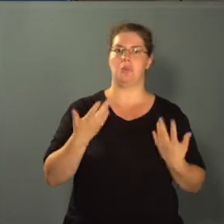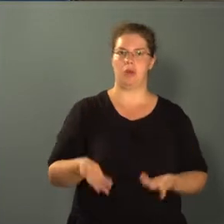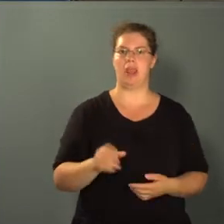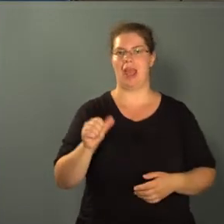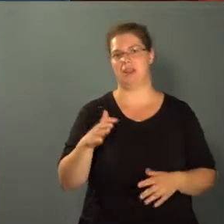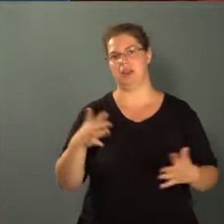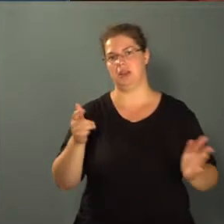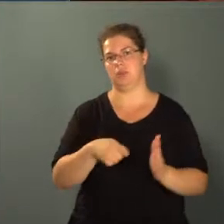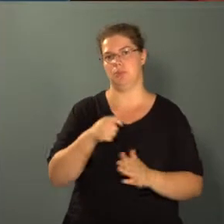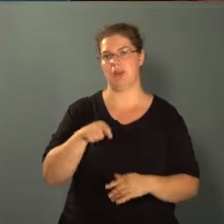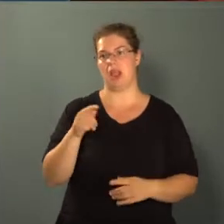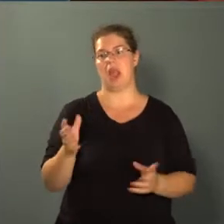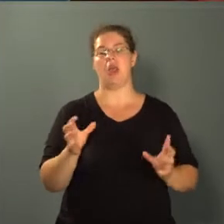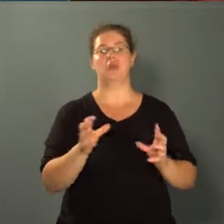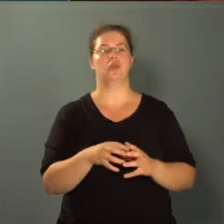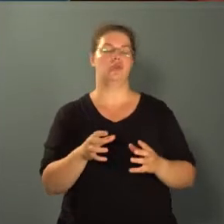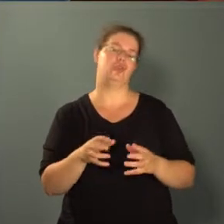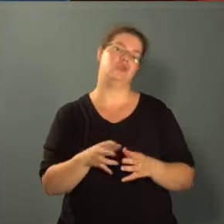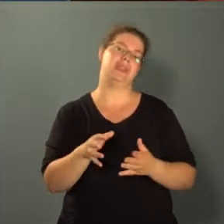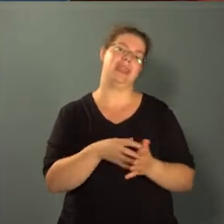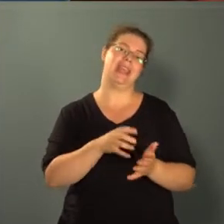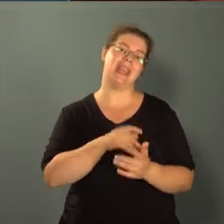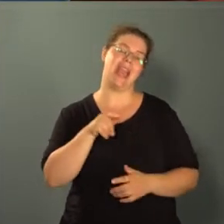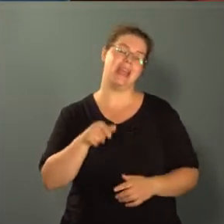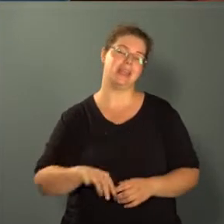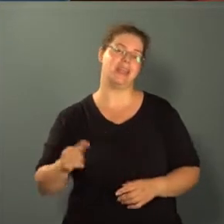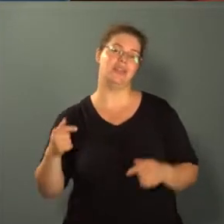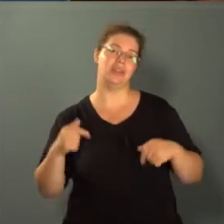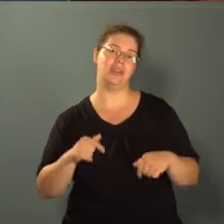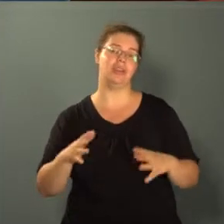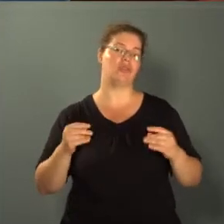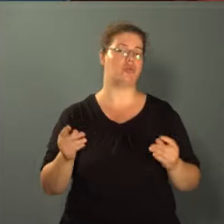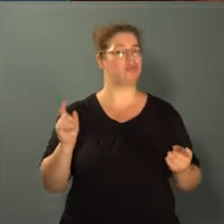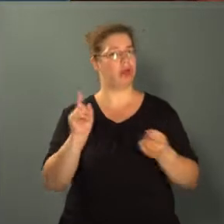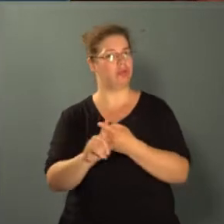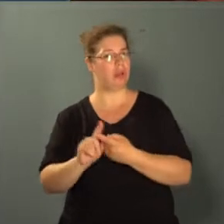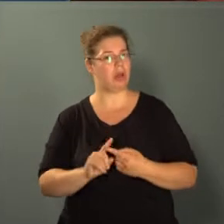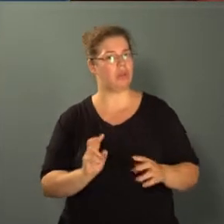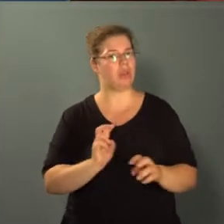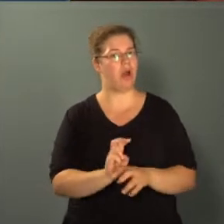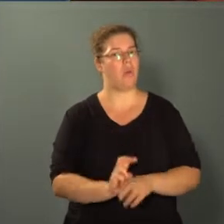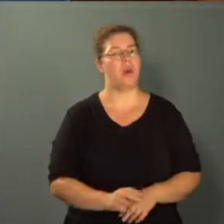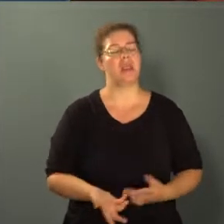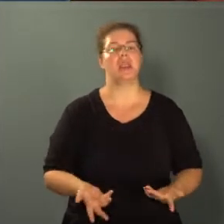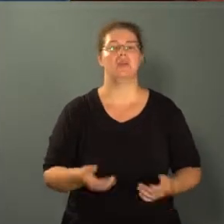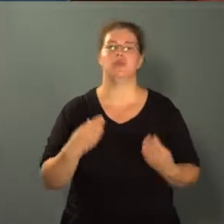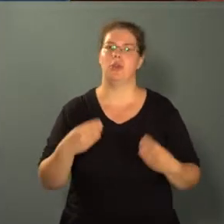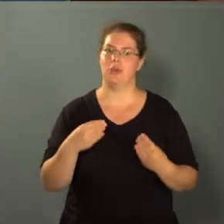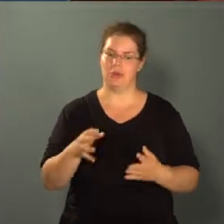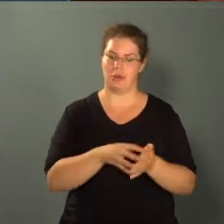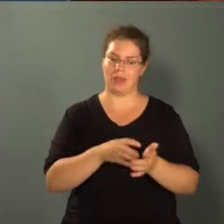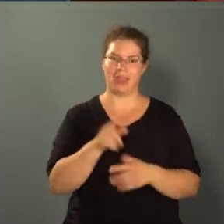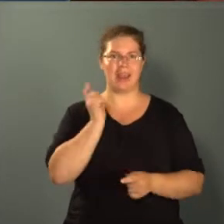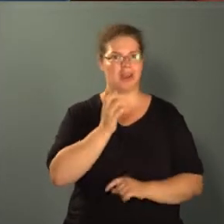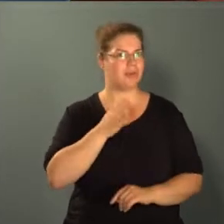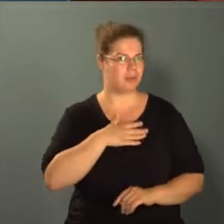az egyik nagy projektünk az a közösségi kert, és idén is nagyon sokan csatlakoztak hozzá, úgyhogy hogy gyönyörű a kert,